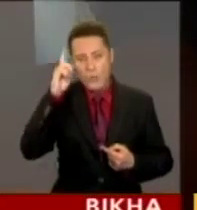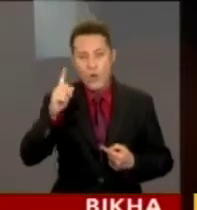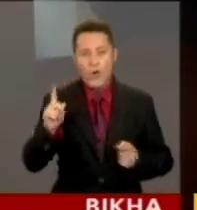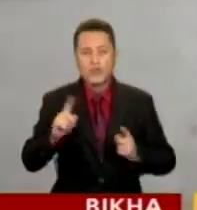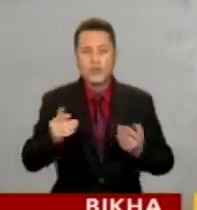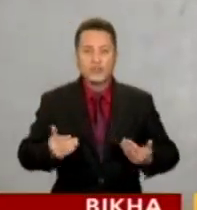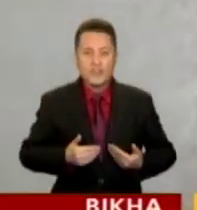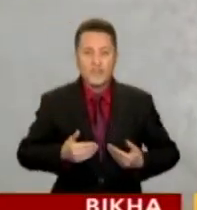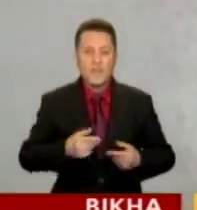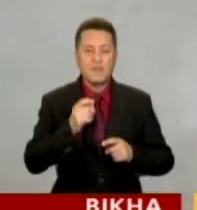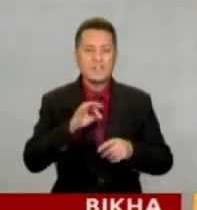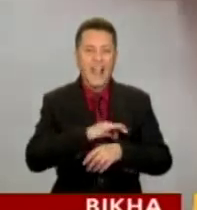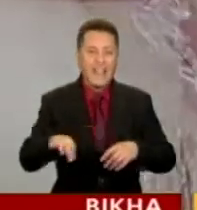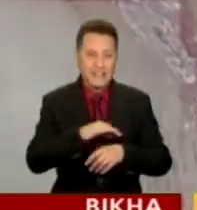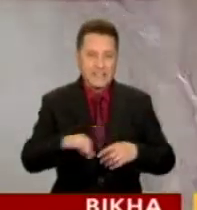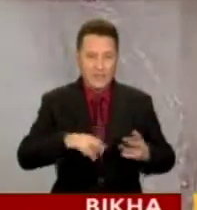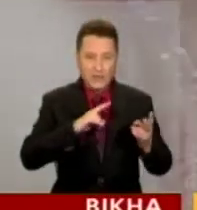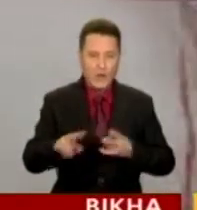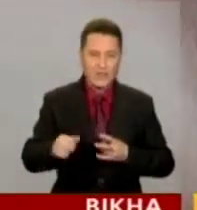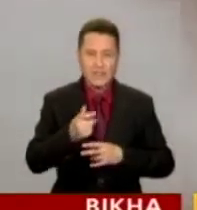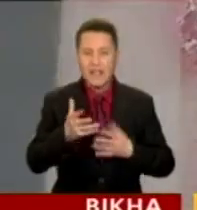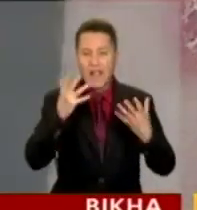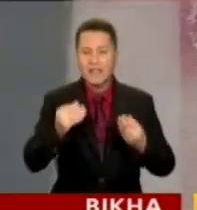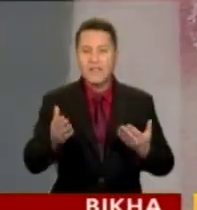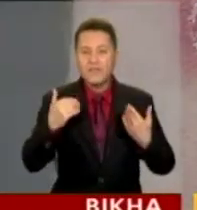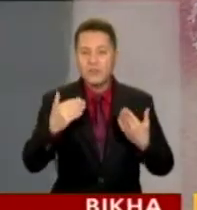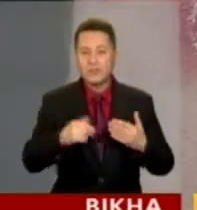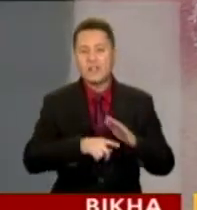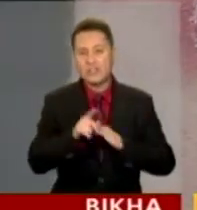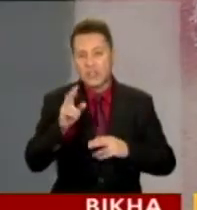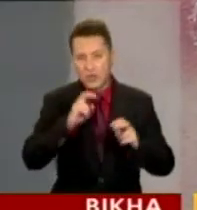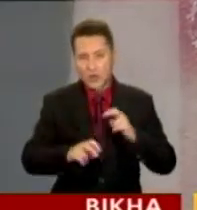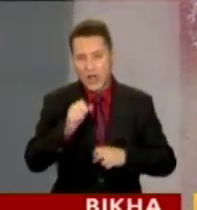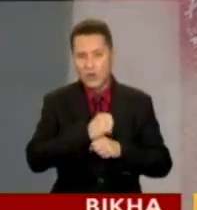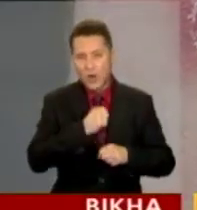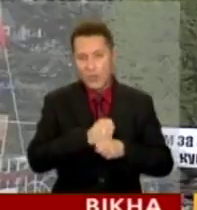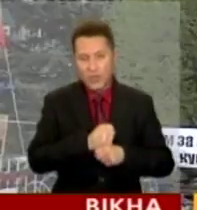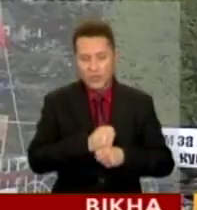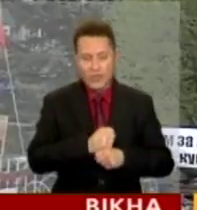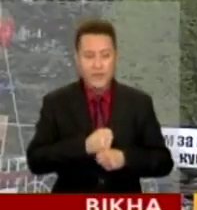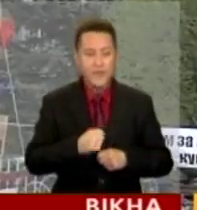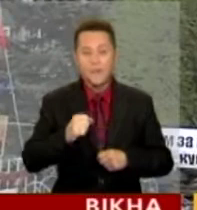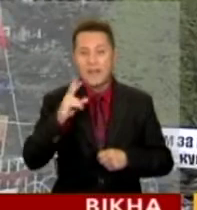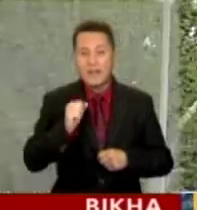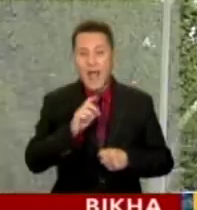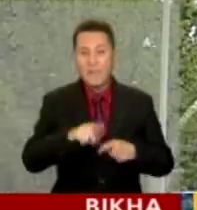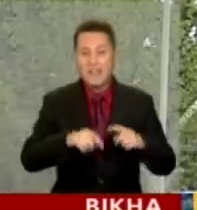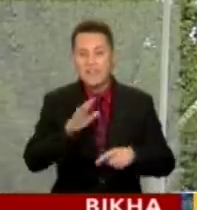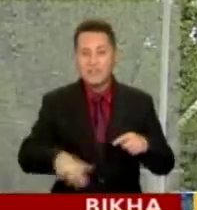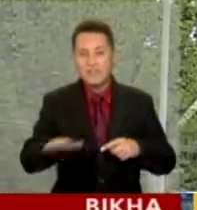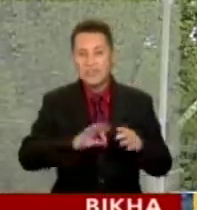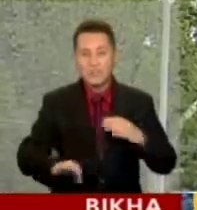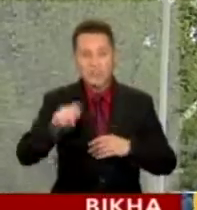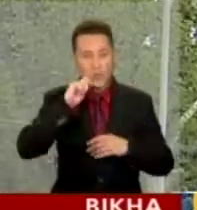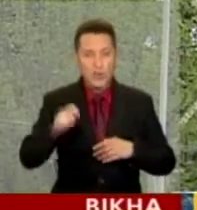із катівні терористів. Каже, ще кілька днів відпочине і візьметься шукати роботу. На батьківщину, схід України, повернеться лише тоді, коли